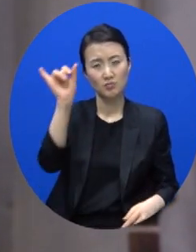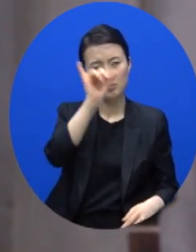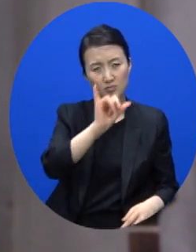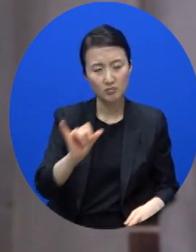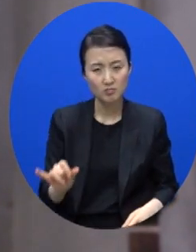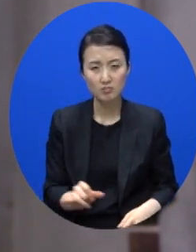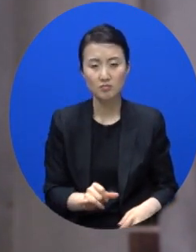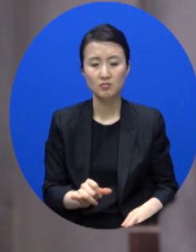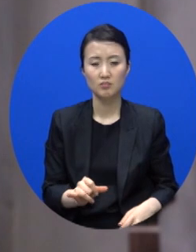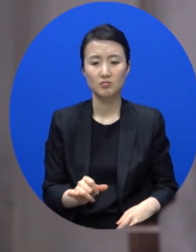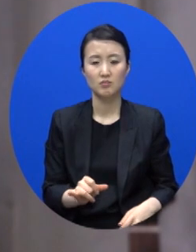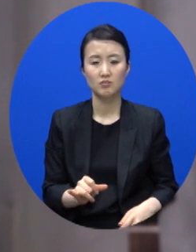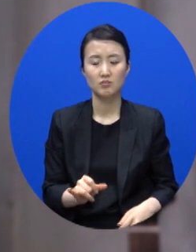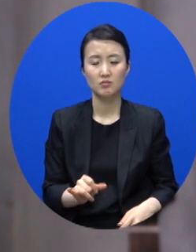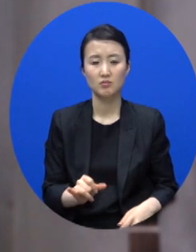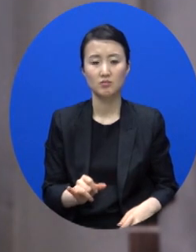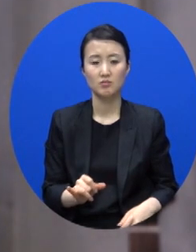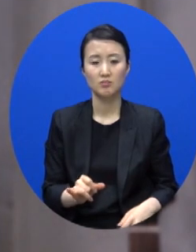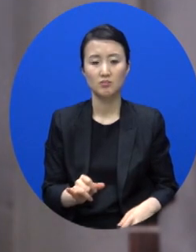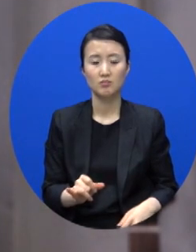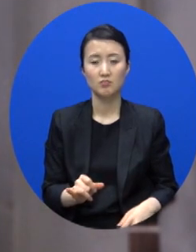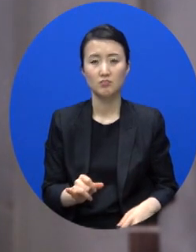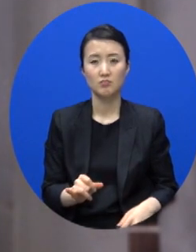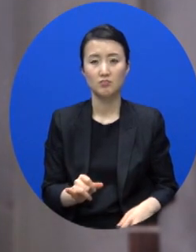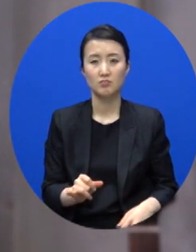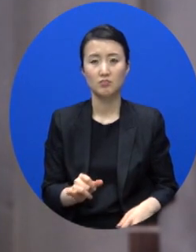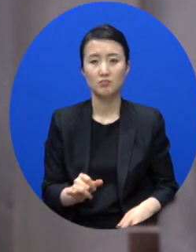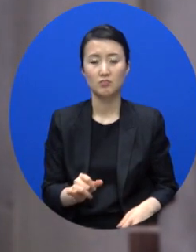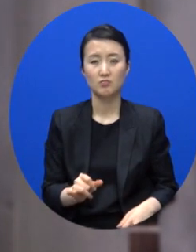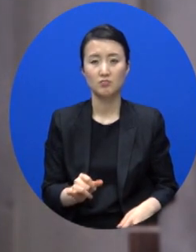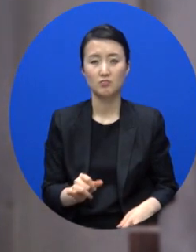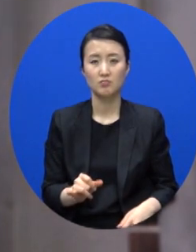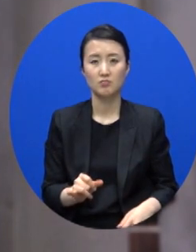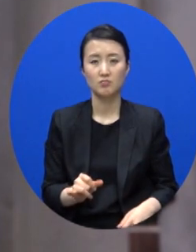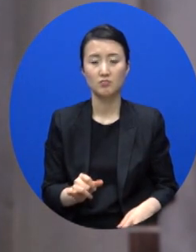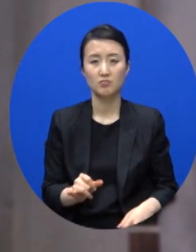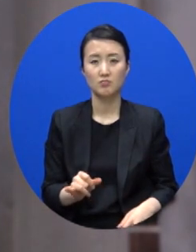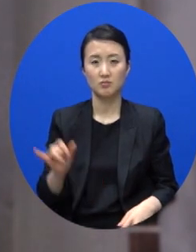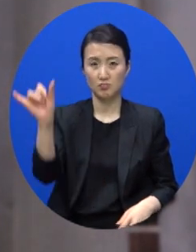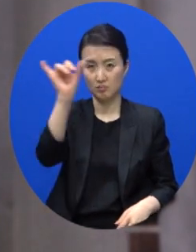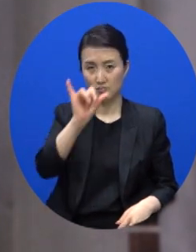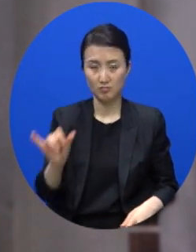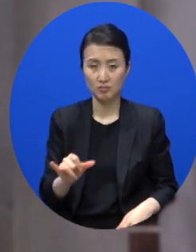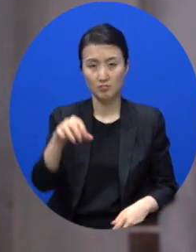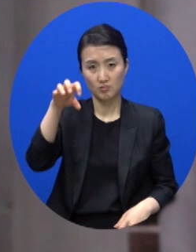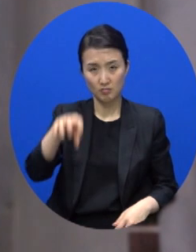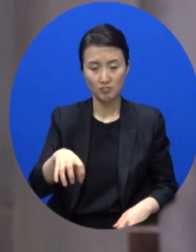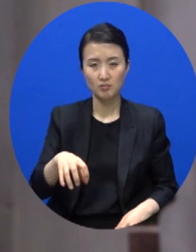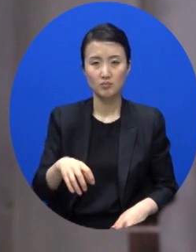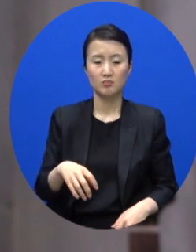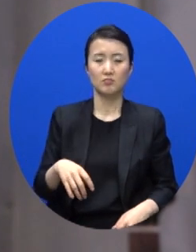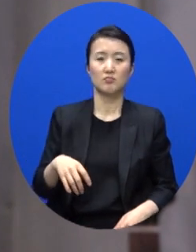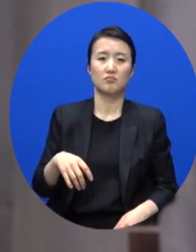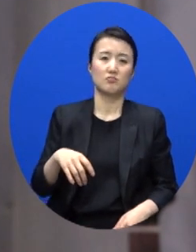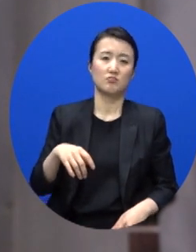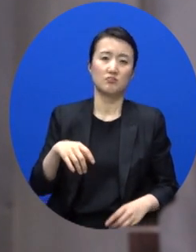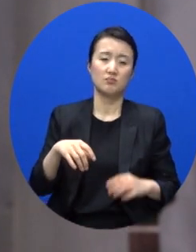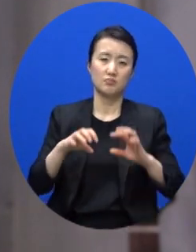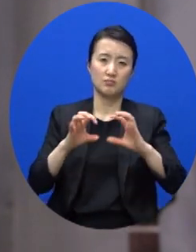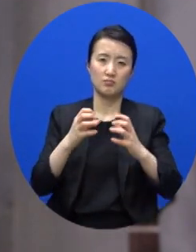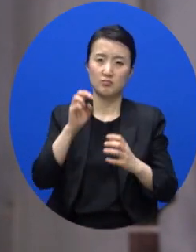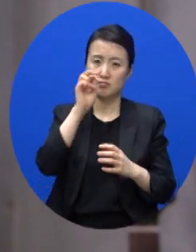전국에서 서울에 국악 양성소가 있었고 경주에는